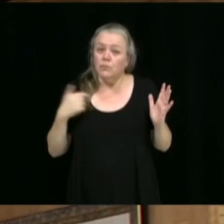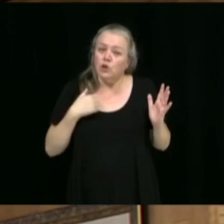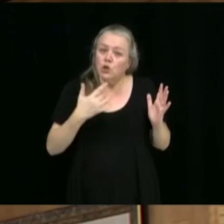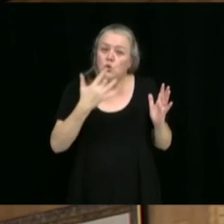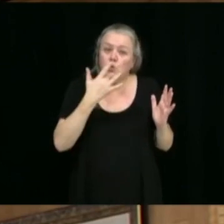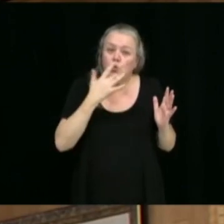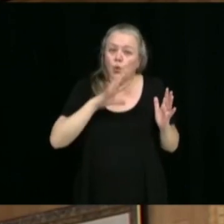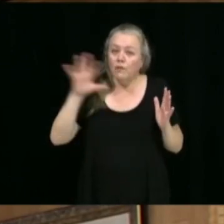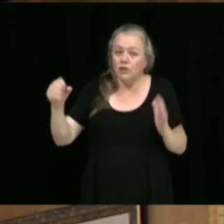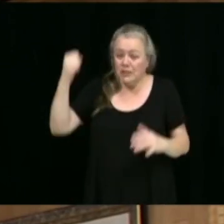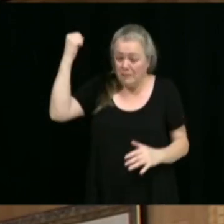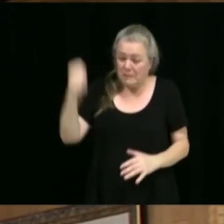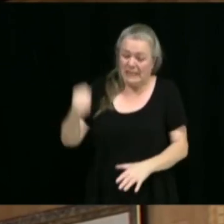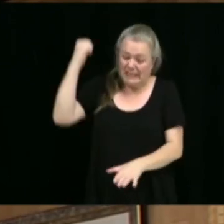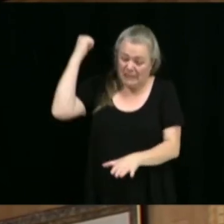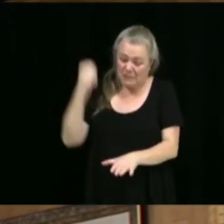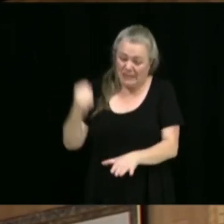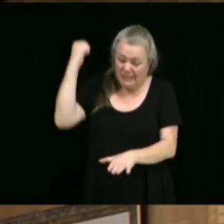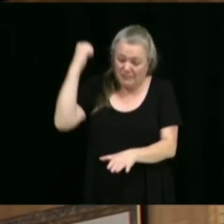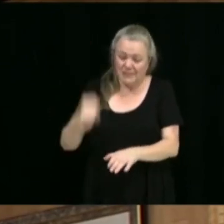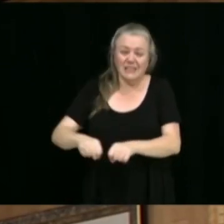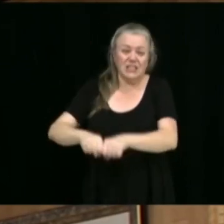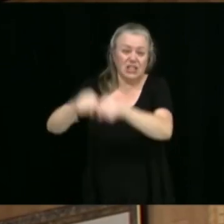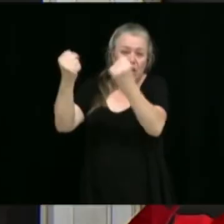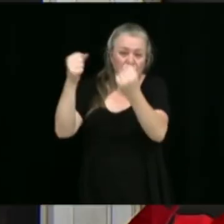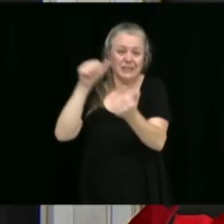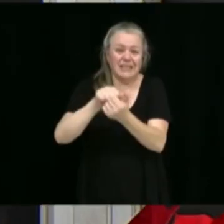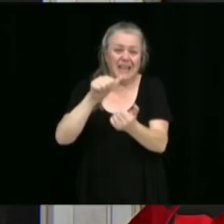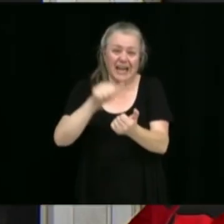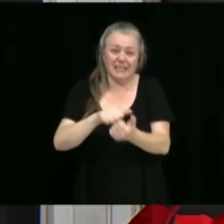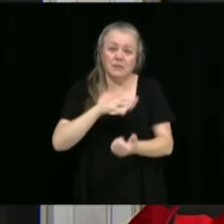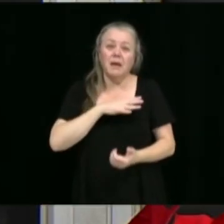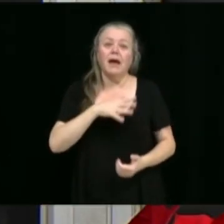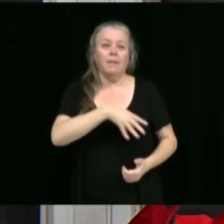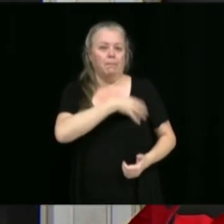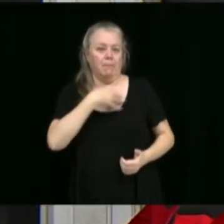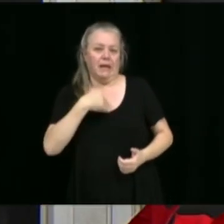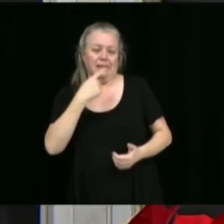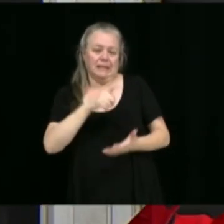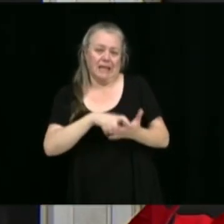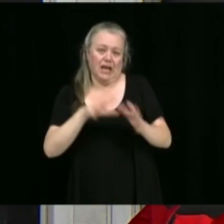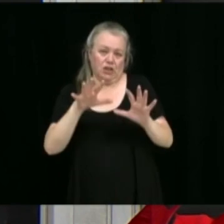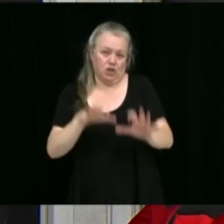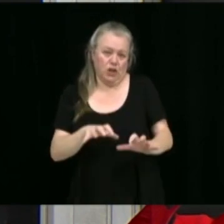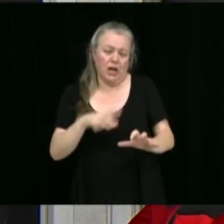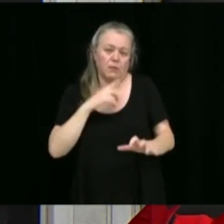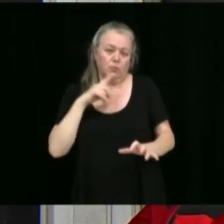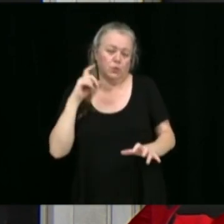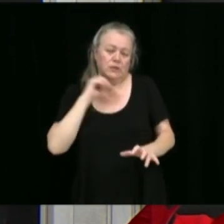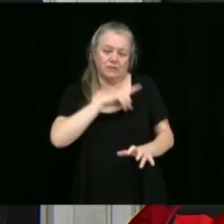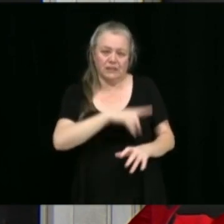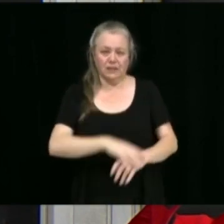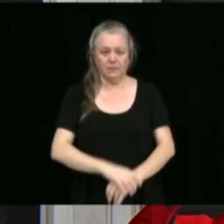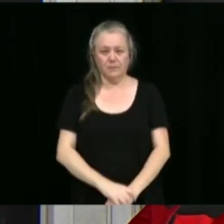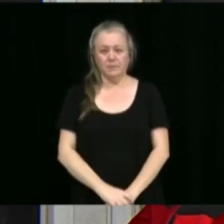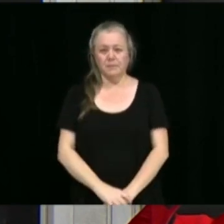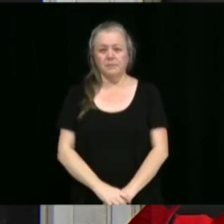pic à glace, mais finalement... Ouais, un coup que c'est gelé, c'est plus tough. Là. Fait que c'était juste un petit commentaire si jamais...